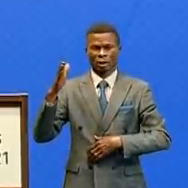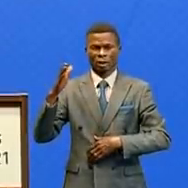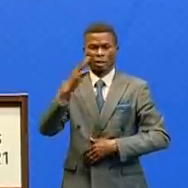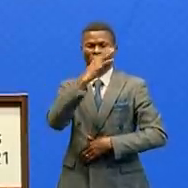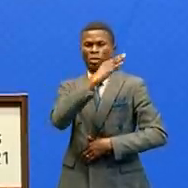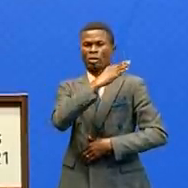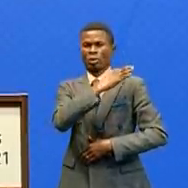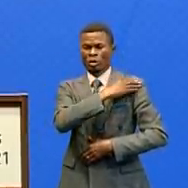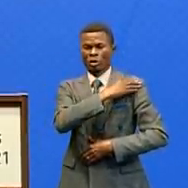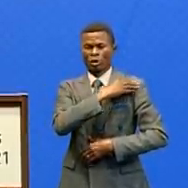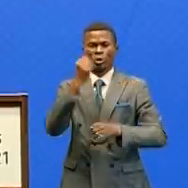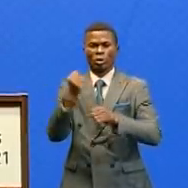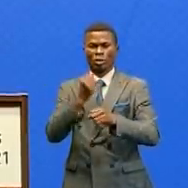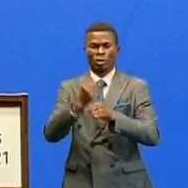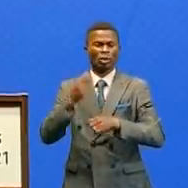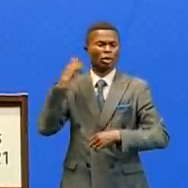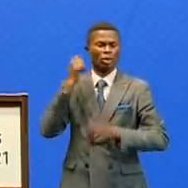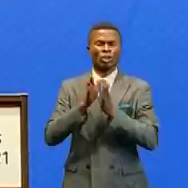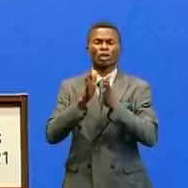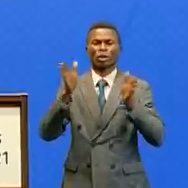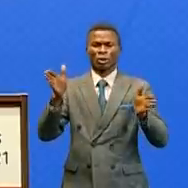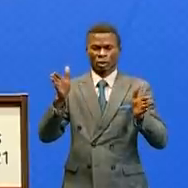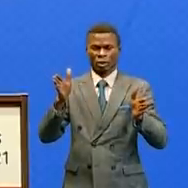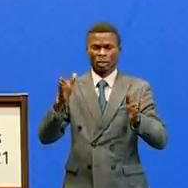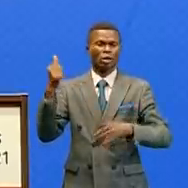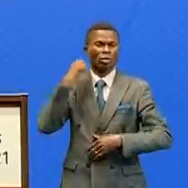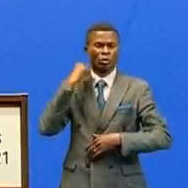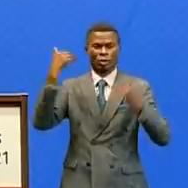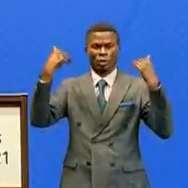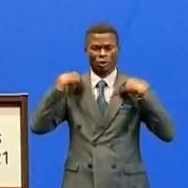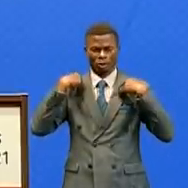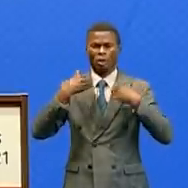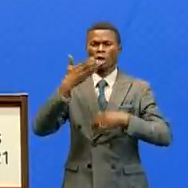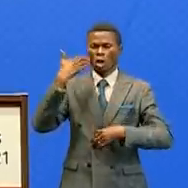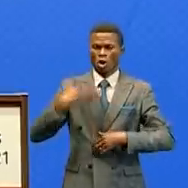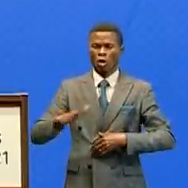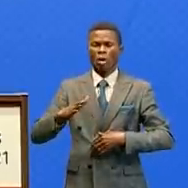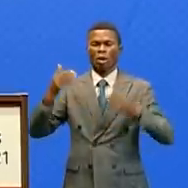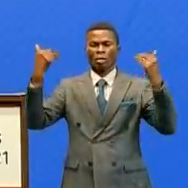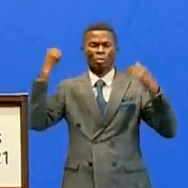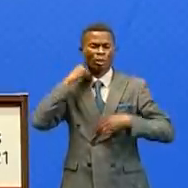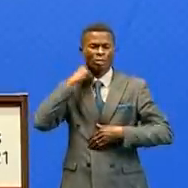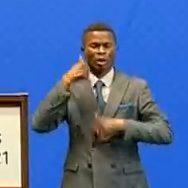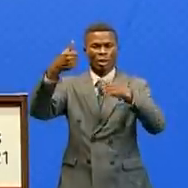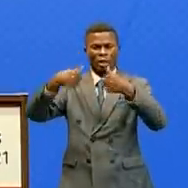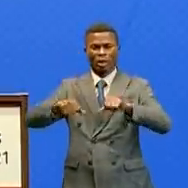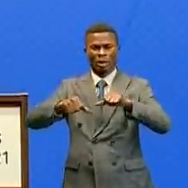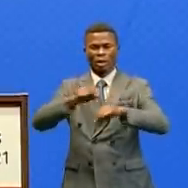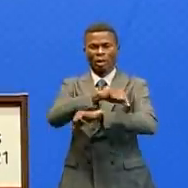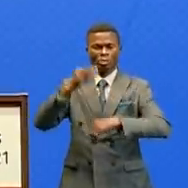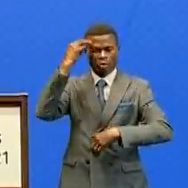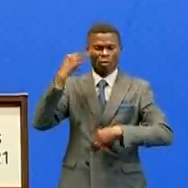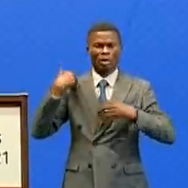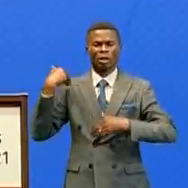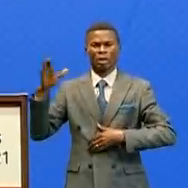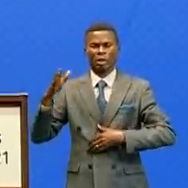grade et en fonction de médecin général, médecin chef des cliniques et médecin résident du ministère de la Santé